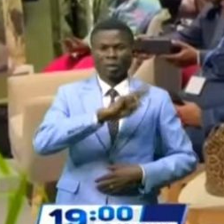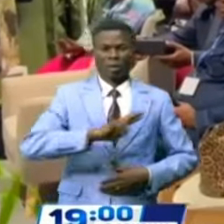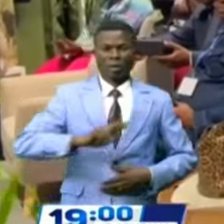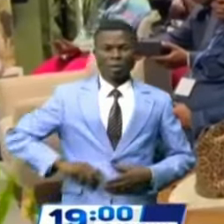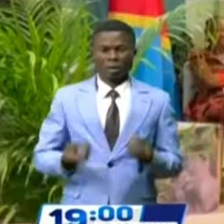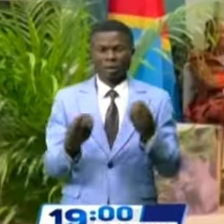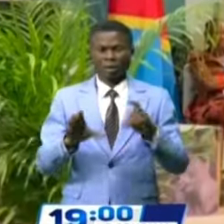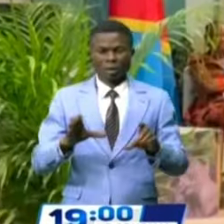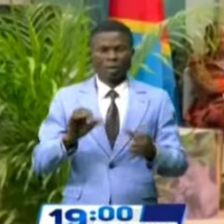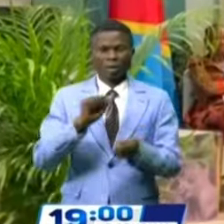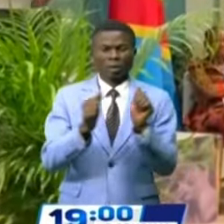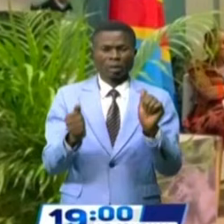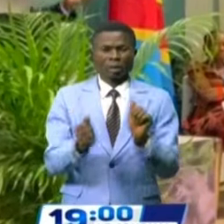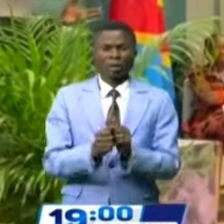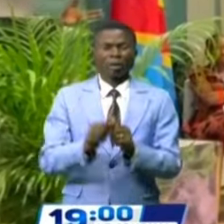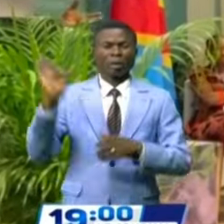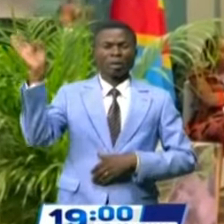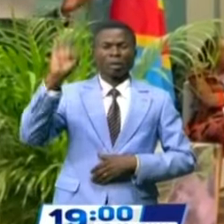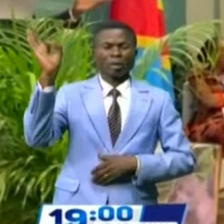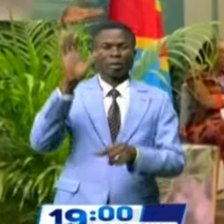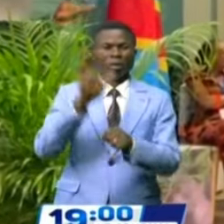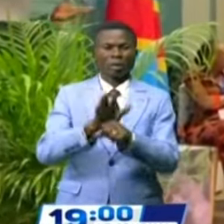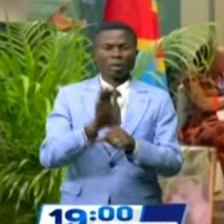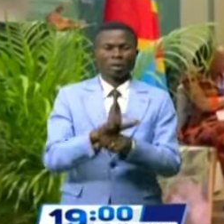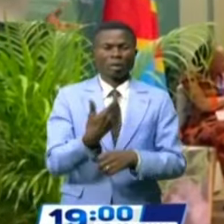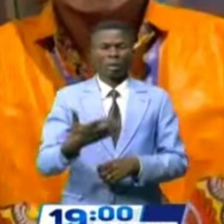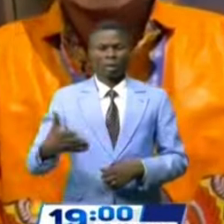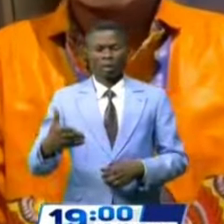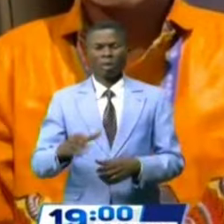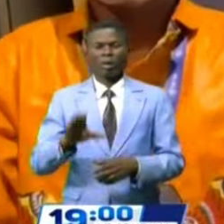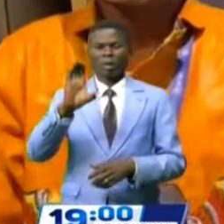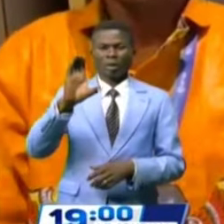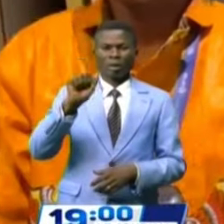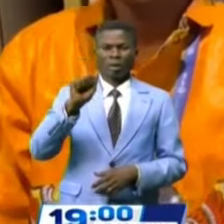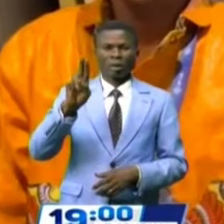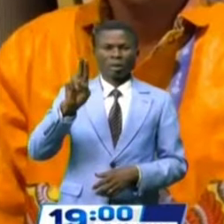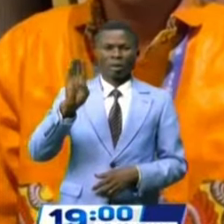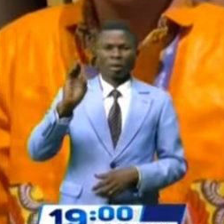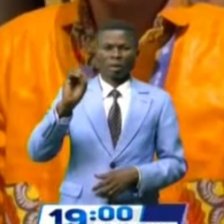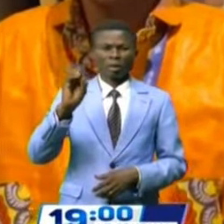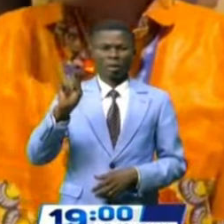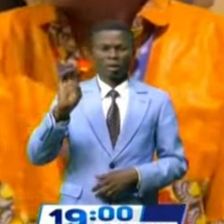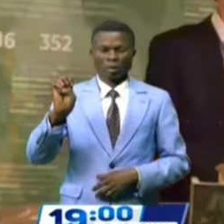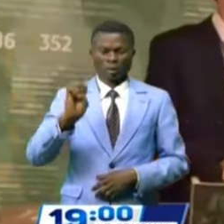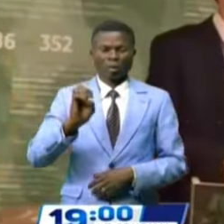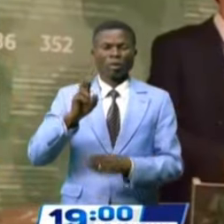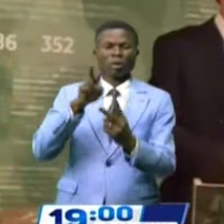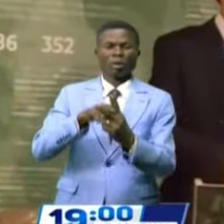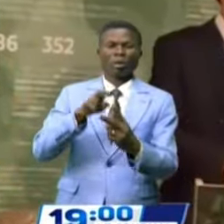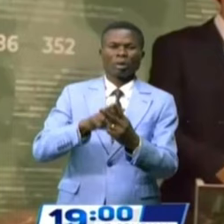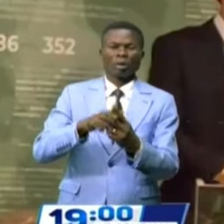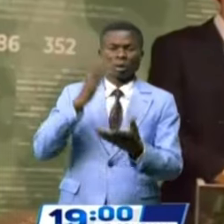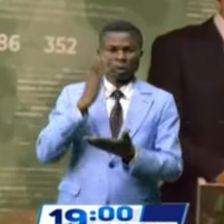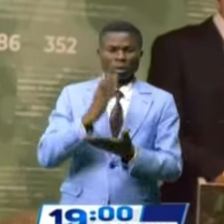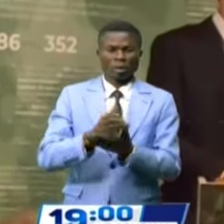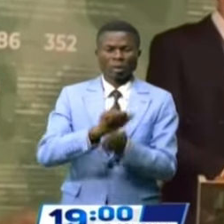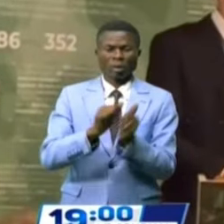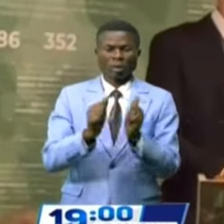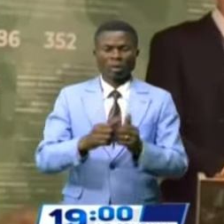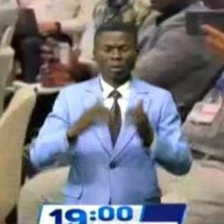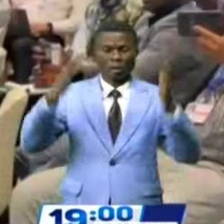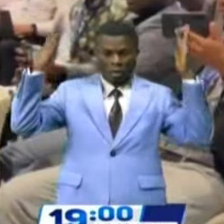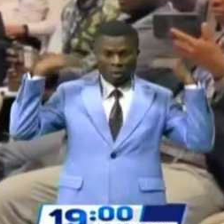Ces écosystèmes stockent de quantités colossales de carbone et leur préservation s'avère essentielle pour lutter contre le